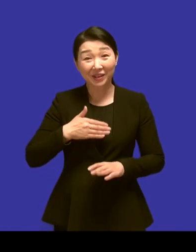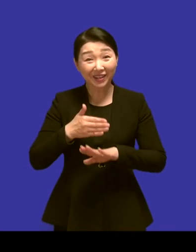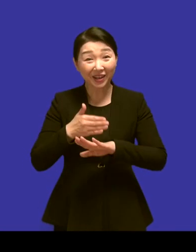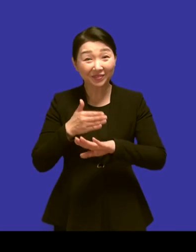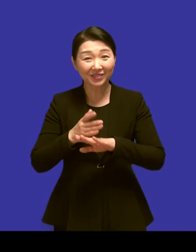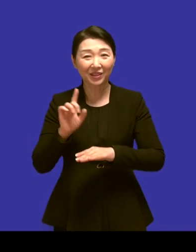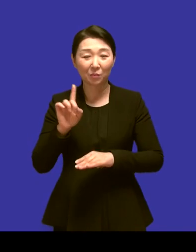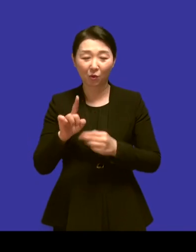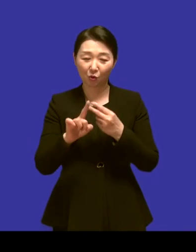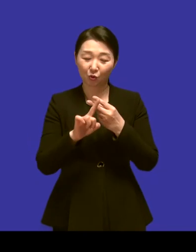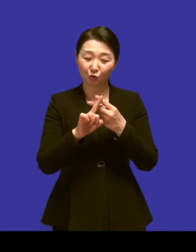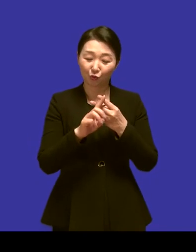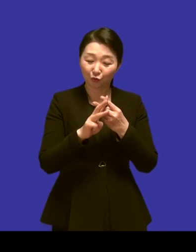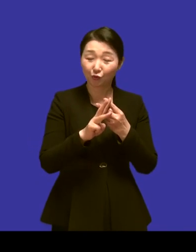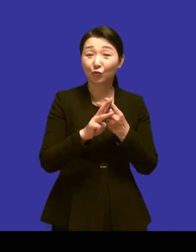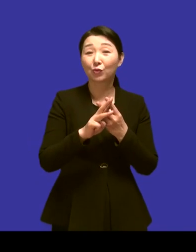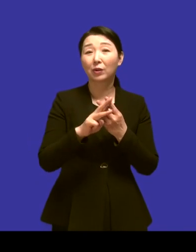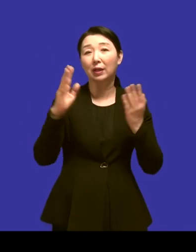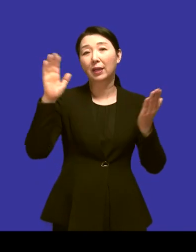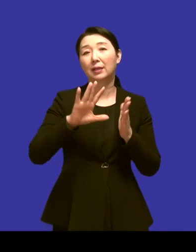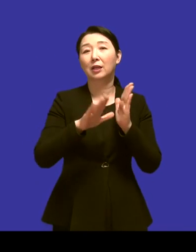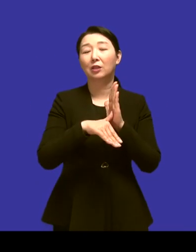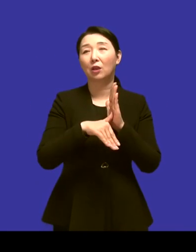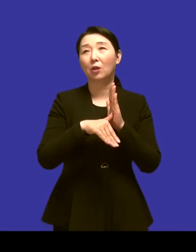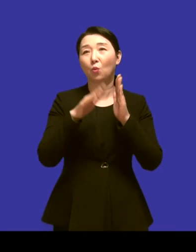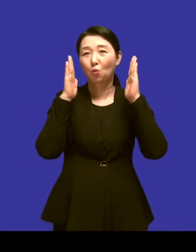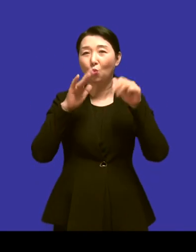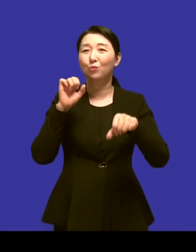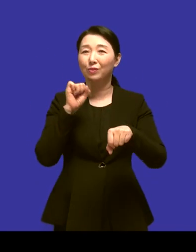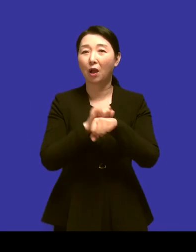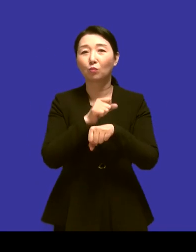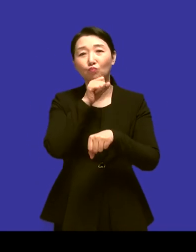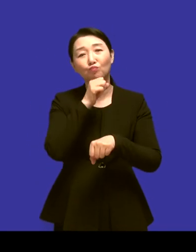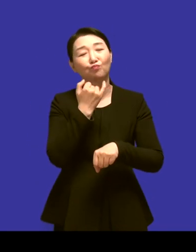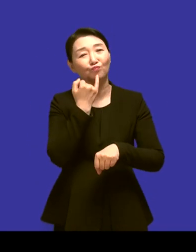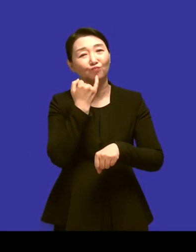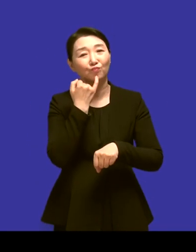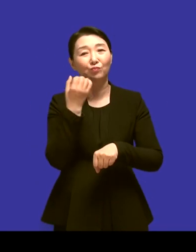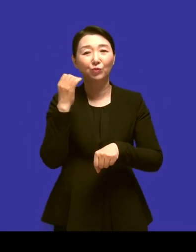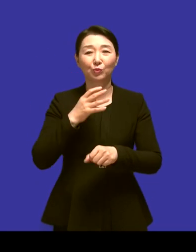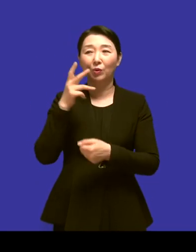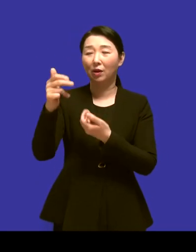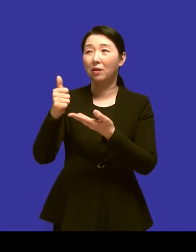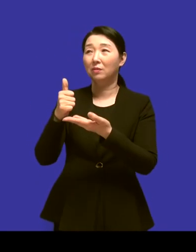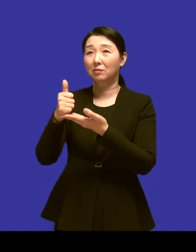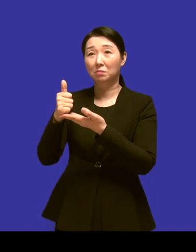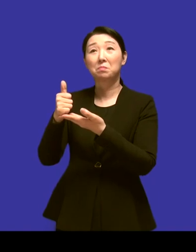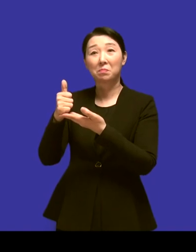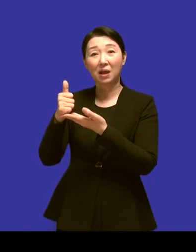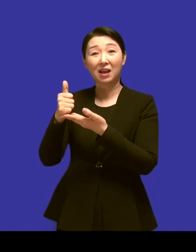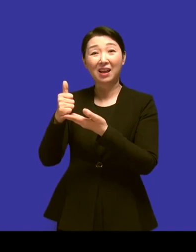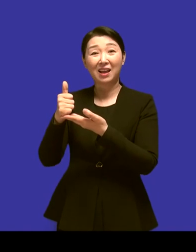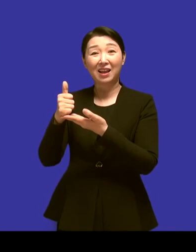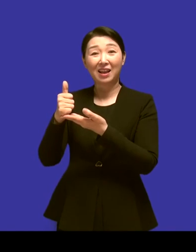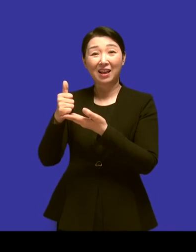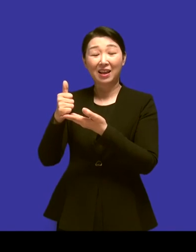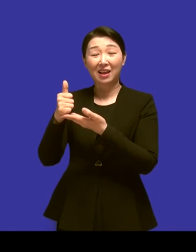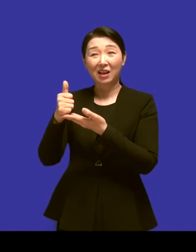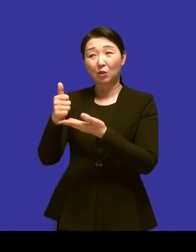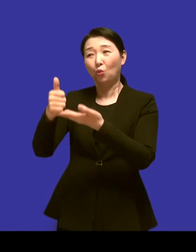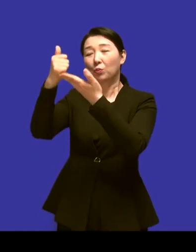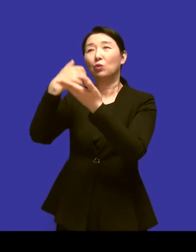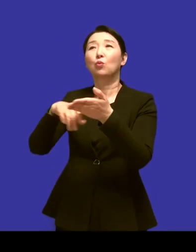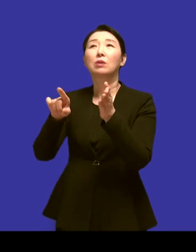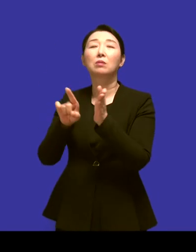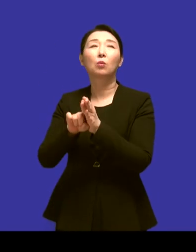약간 중학교 때 성적이 좀 잘 나왔어서 이제 뭔가 하나님을 그때 마음에도 어린 마음에 하나님을 높이려면